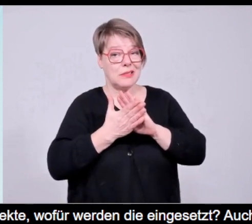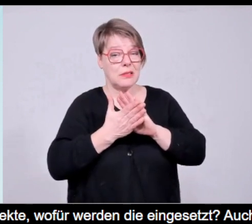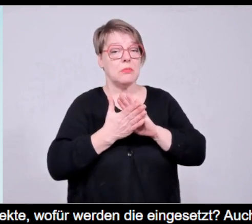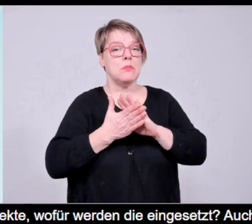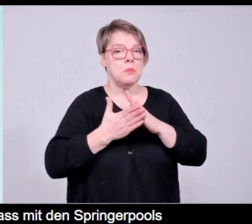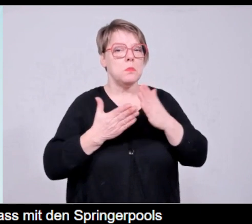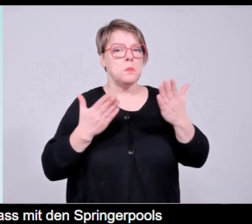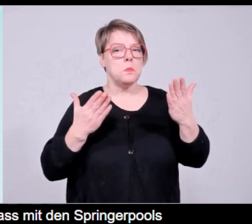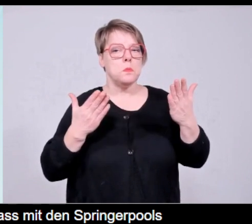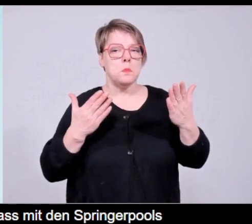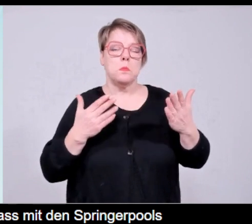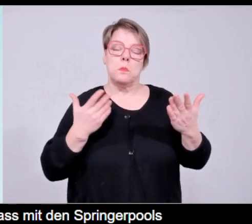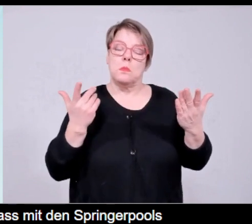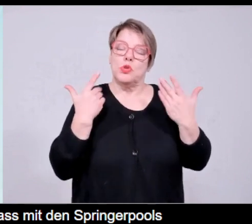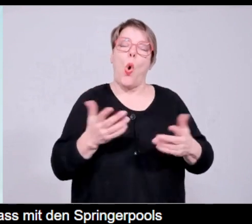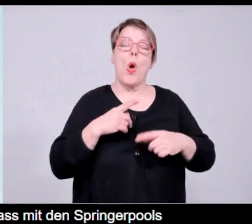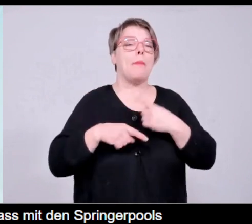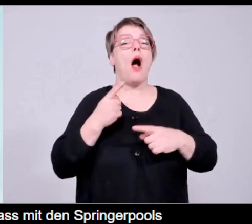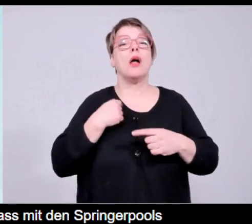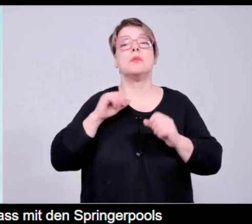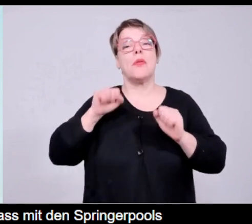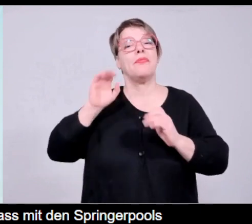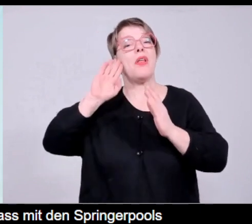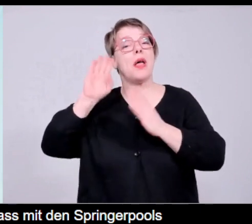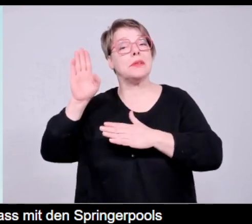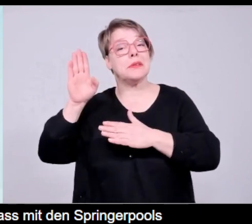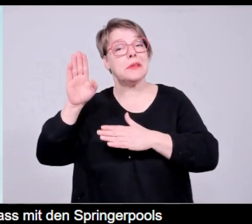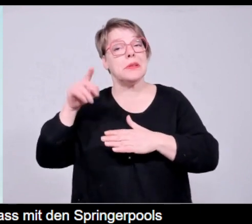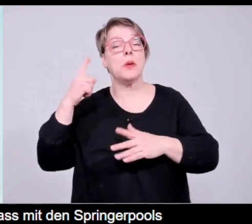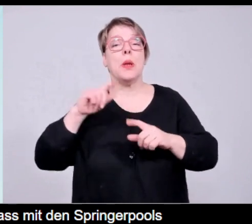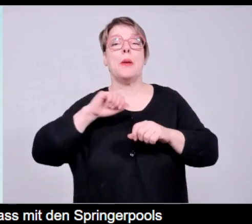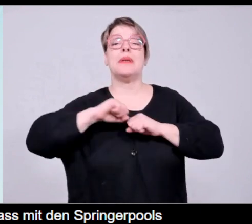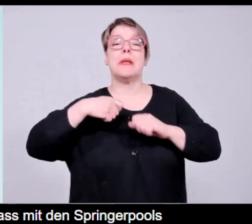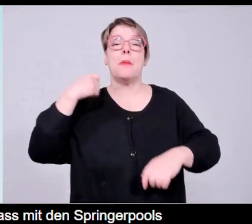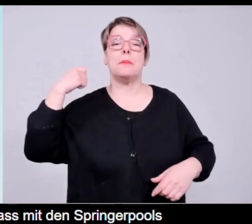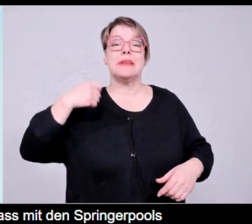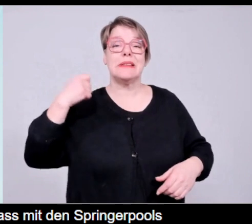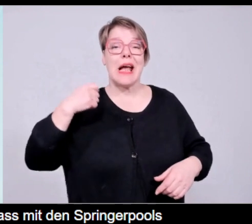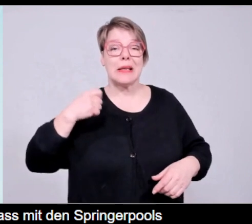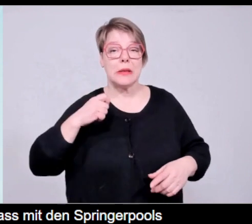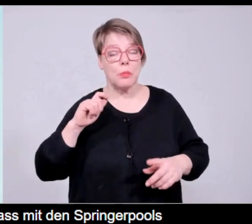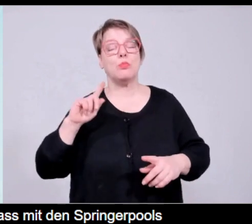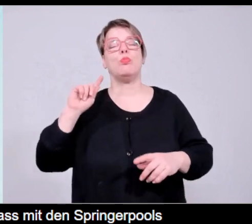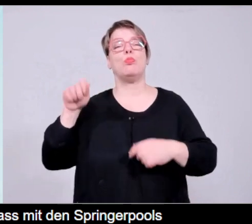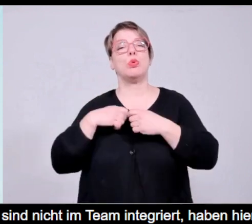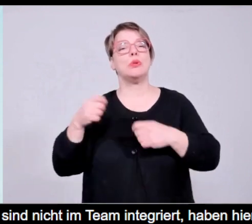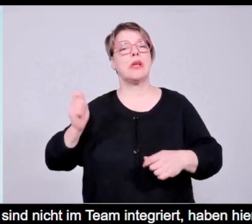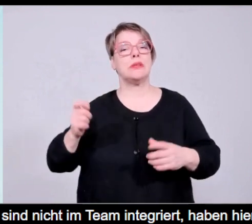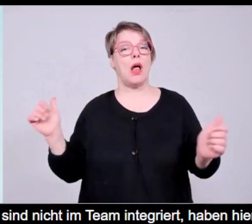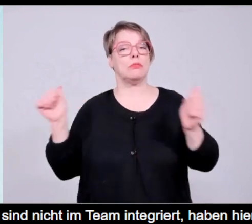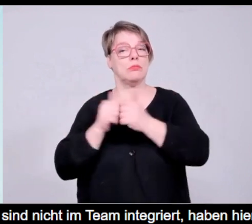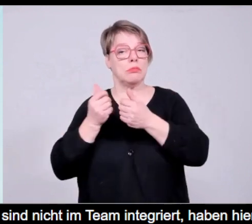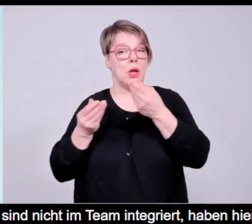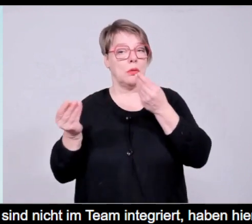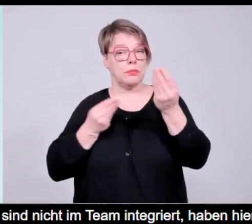passt und dann kann man die Verwaltungsvereinbarung, die notwendig ist, weil es sich ja um Bundesgelder handelt, zum Abschluss bringen. Aber weil der Bund jetzt wieder umentschieden hat,